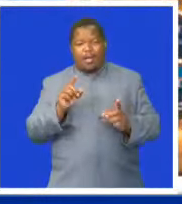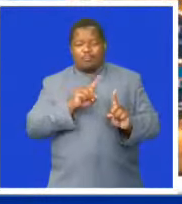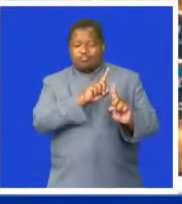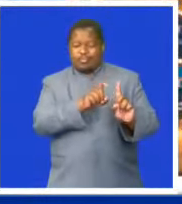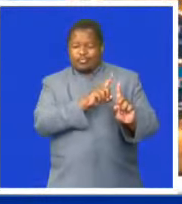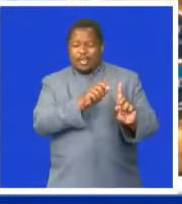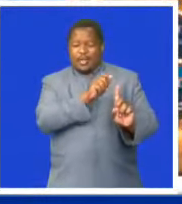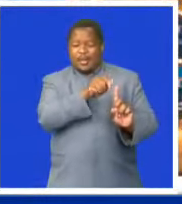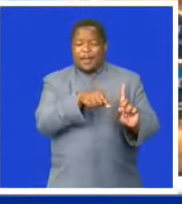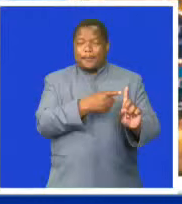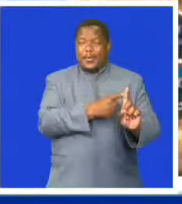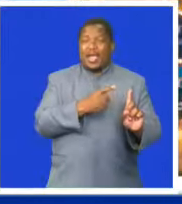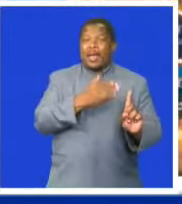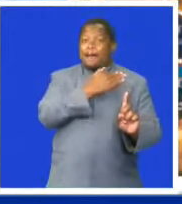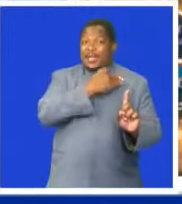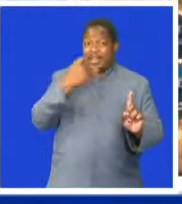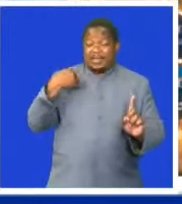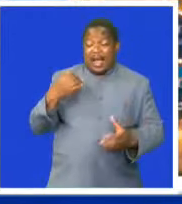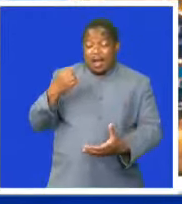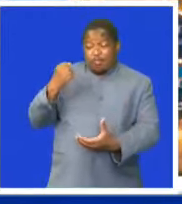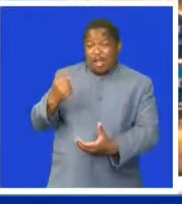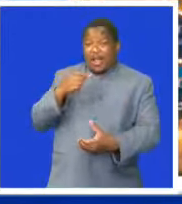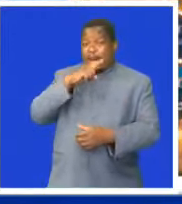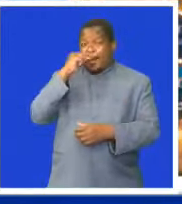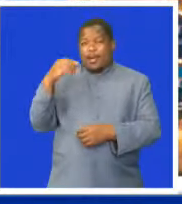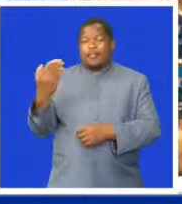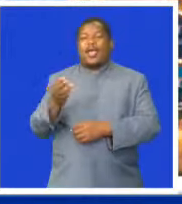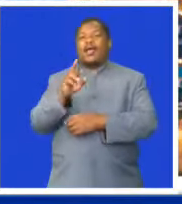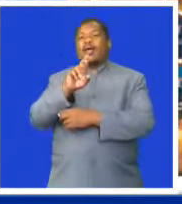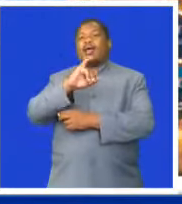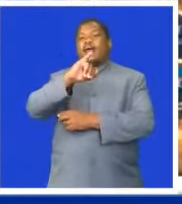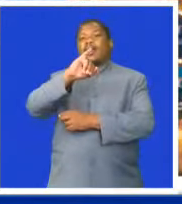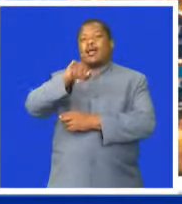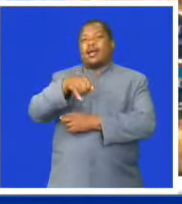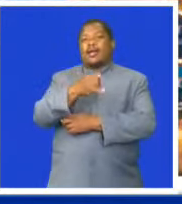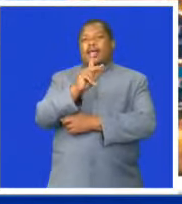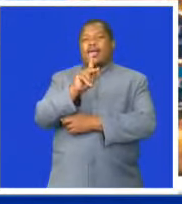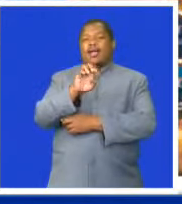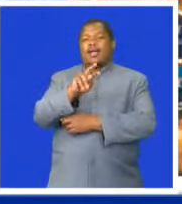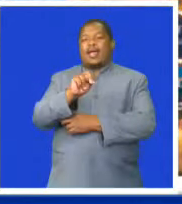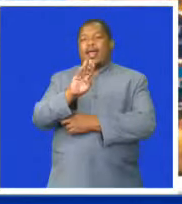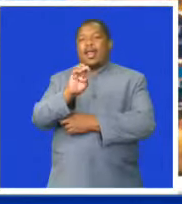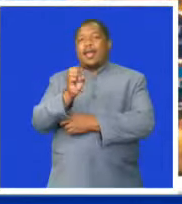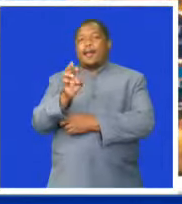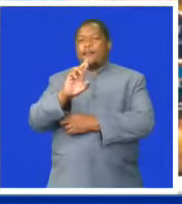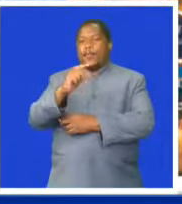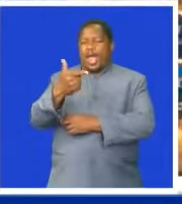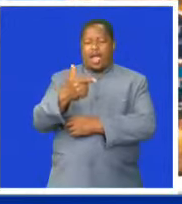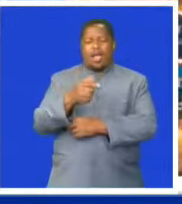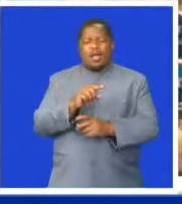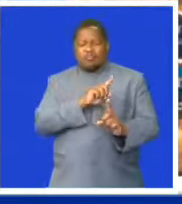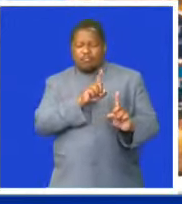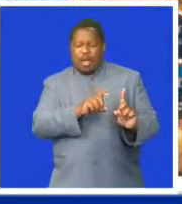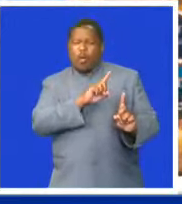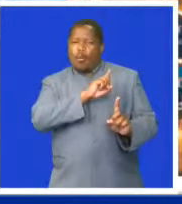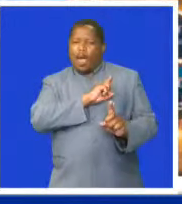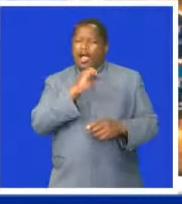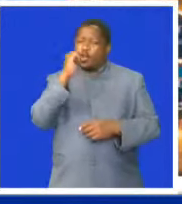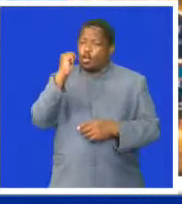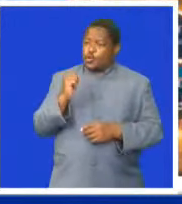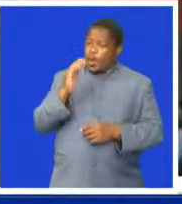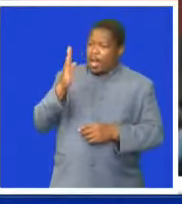Center and 5-star Hotel eZulwini. Imalunga akhalange ukuthi uhulumende sewufake imali etiningi kulomsebenzi.